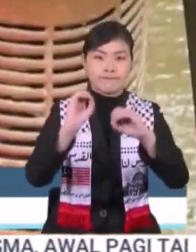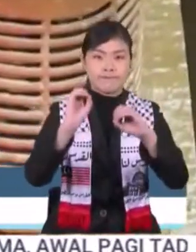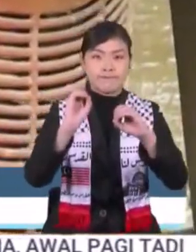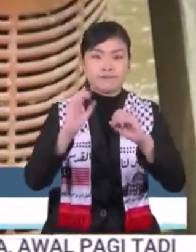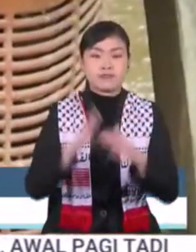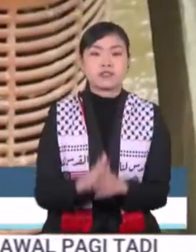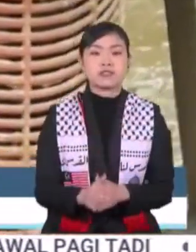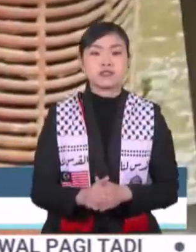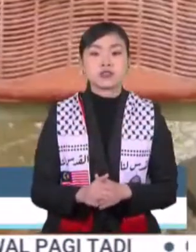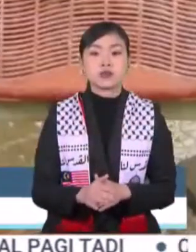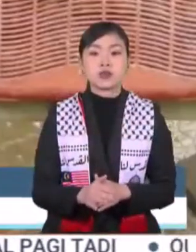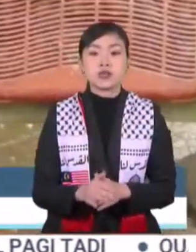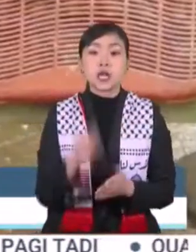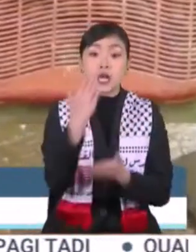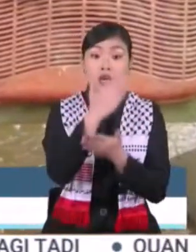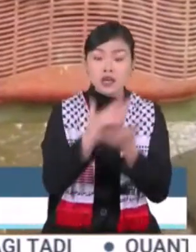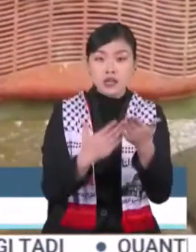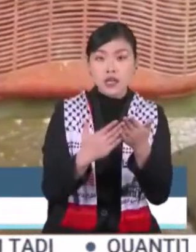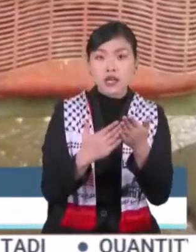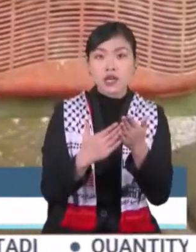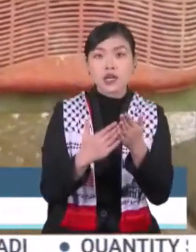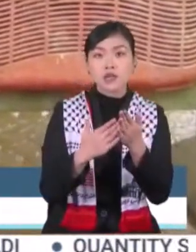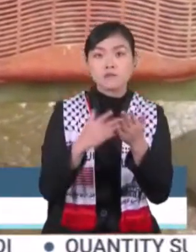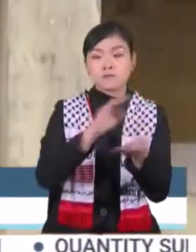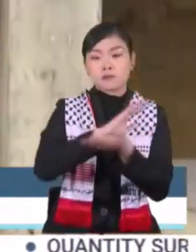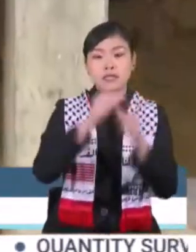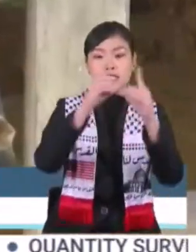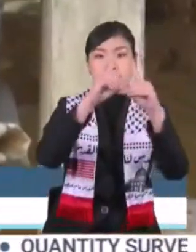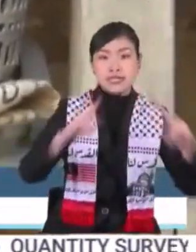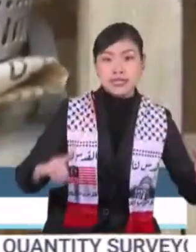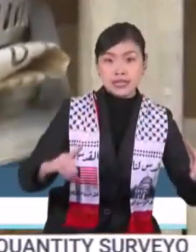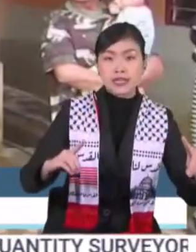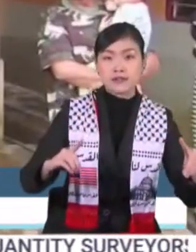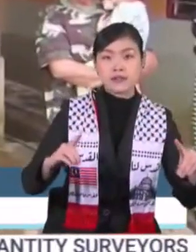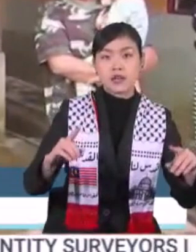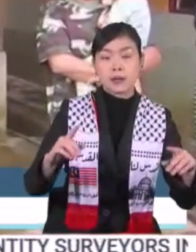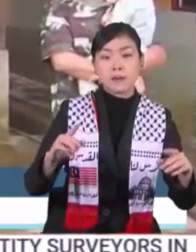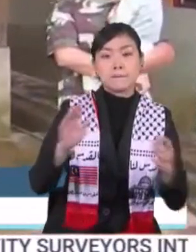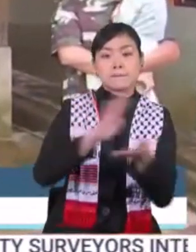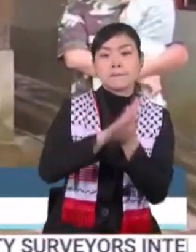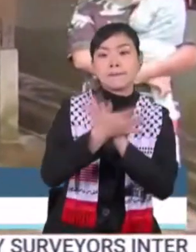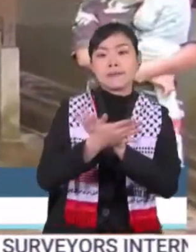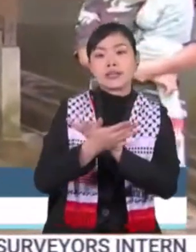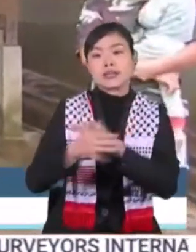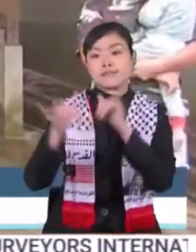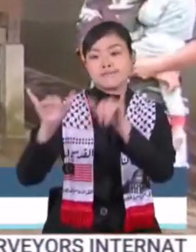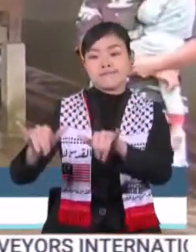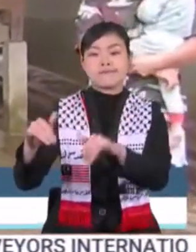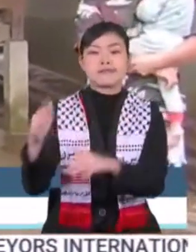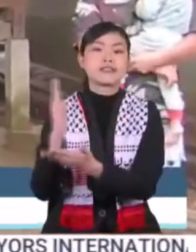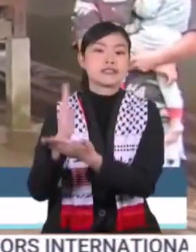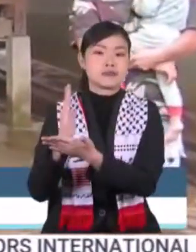kediaman sendiri. Sebahagian mereka menjadikan Dewan Orang Ramai atau Rumah Buluh sebagai tempat tinggal